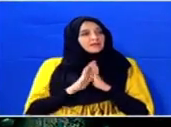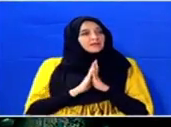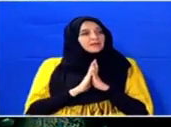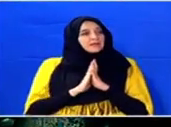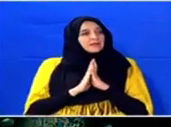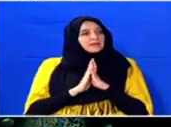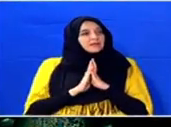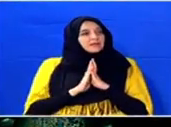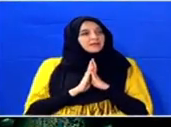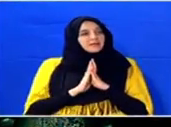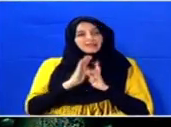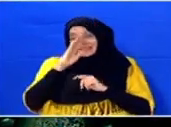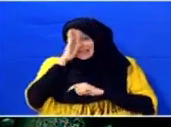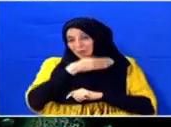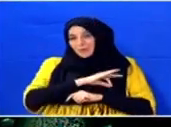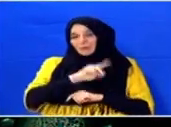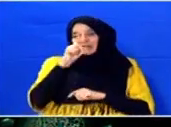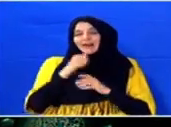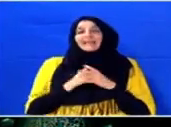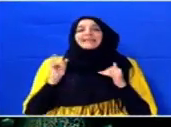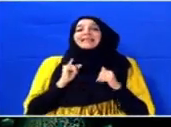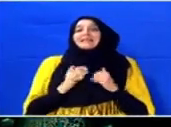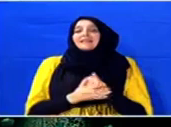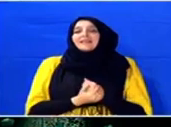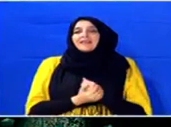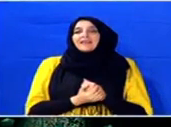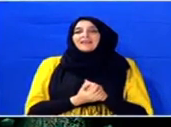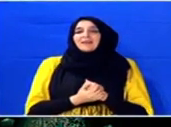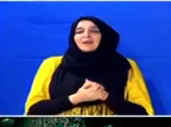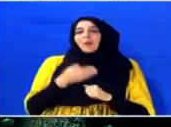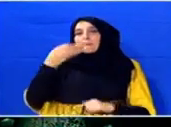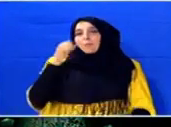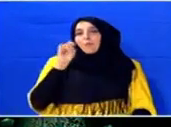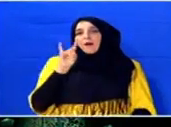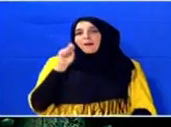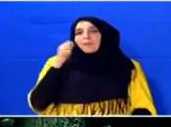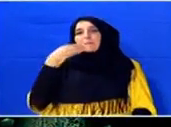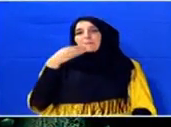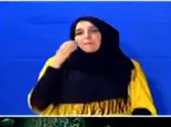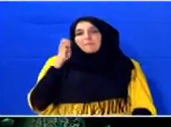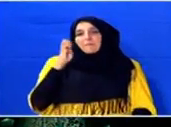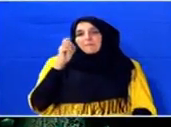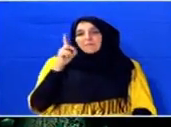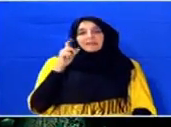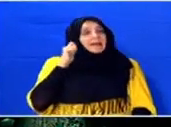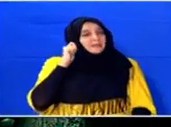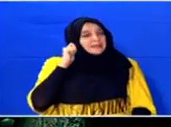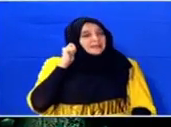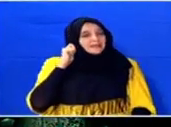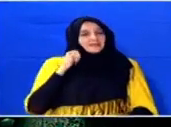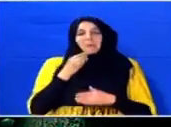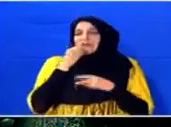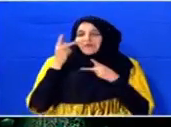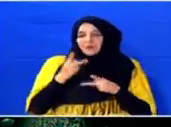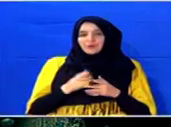وعليكم السلام ورحمه الله شكون معايا من فضلك محمد مرحبا بك في برنامج وصلح خير محمد